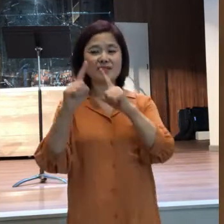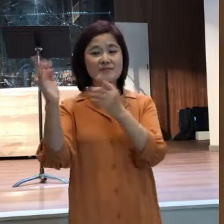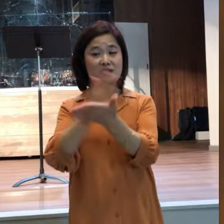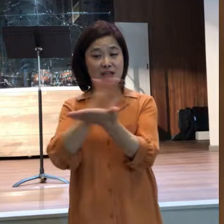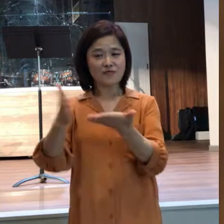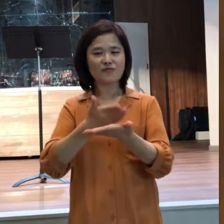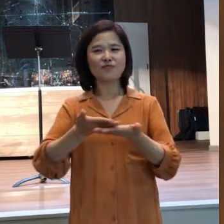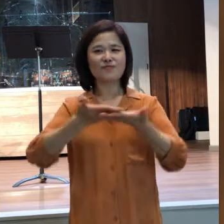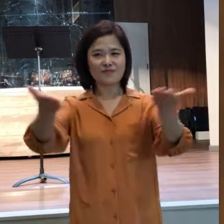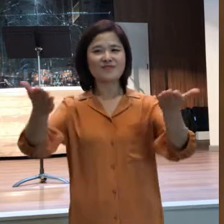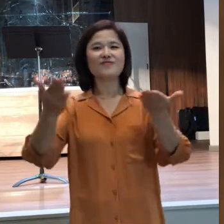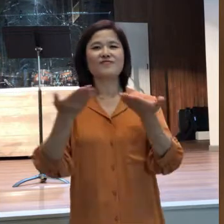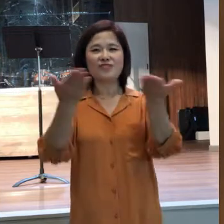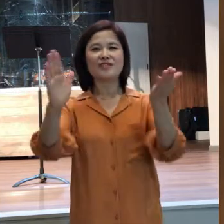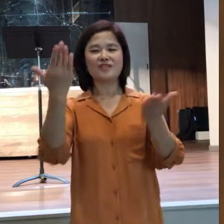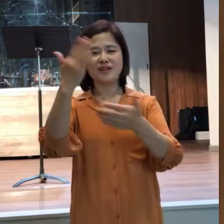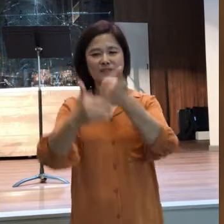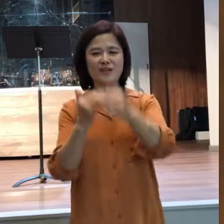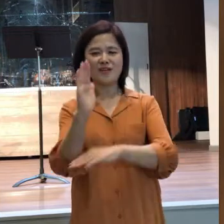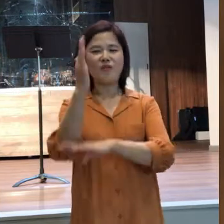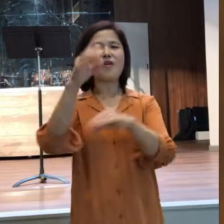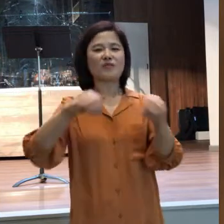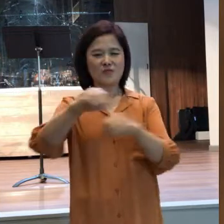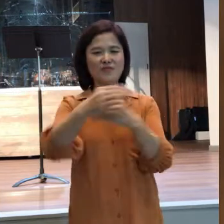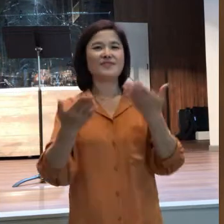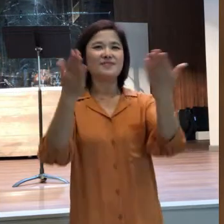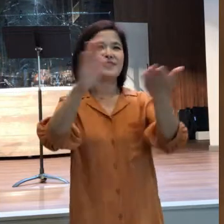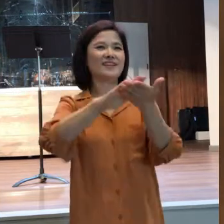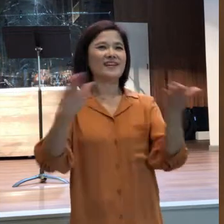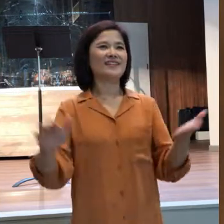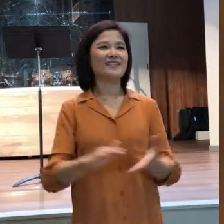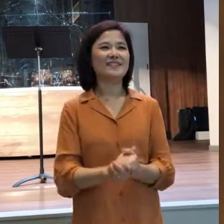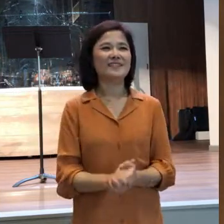있게 돼서 하나님께 영광을 돌립니다.